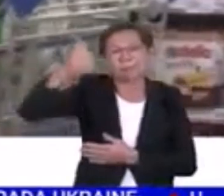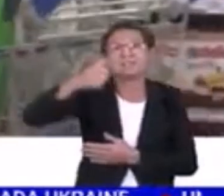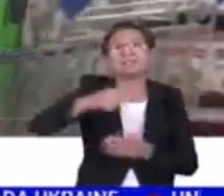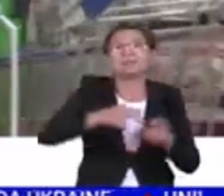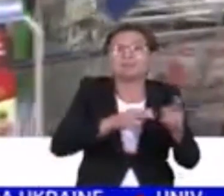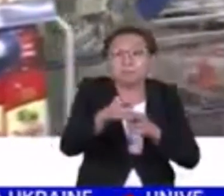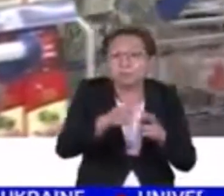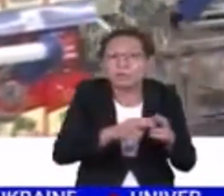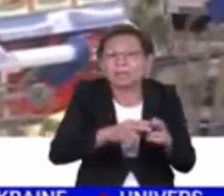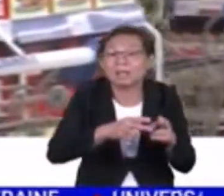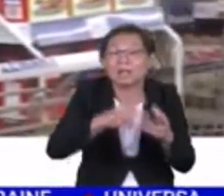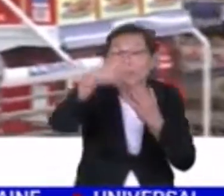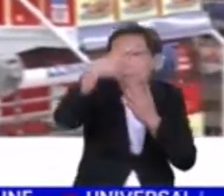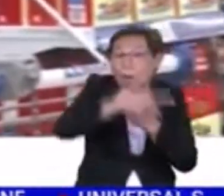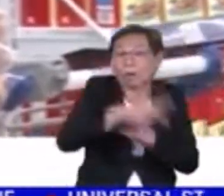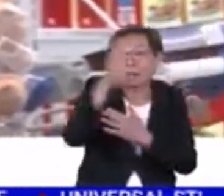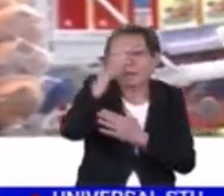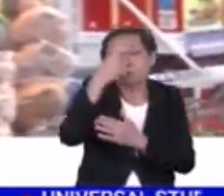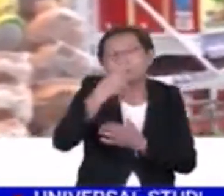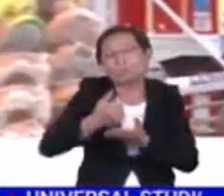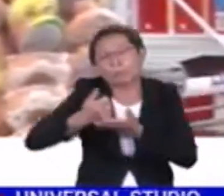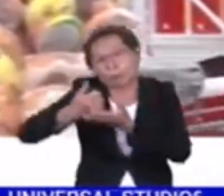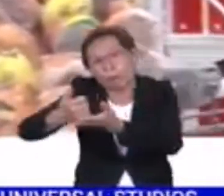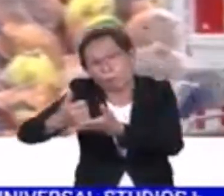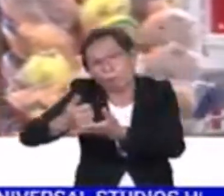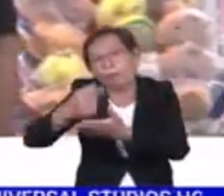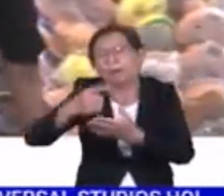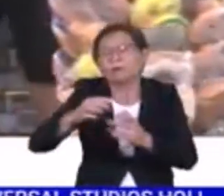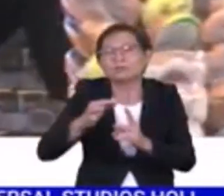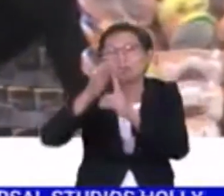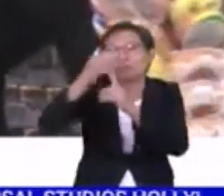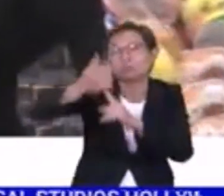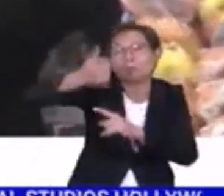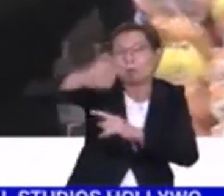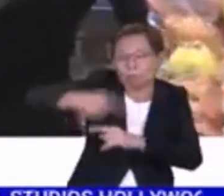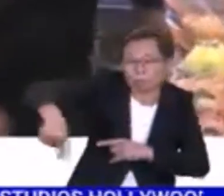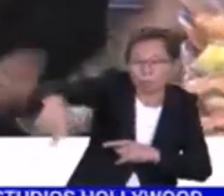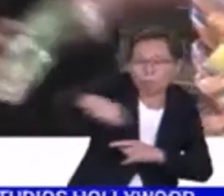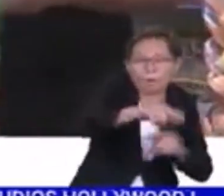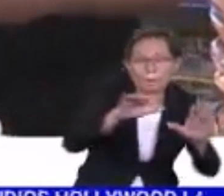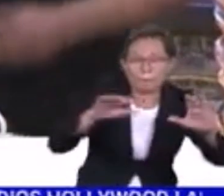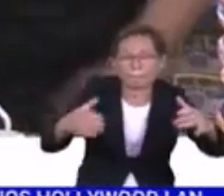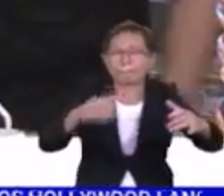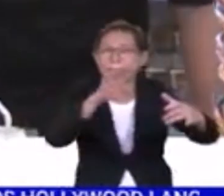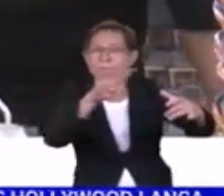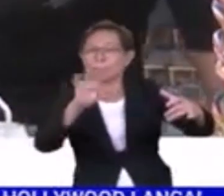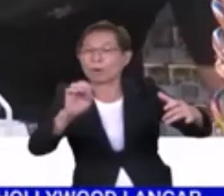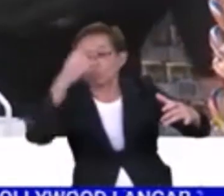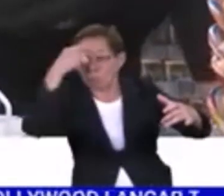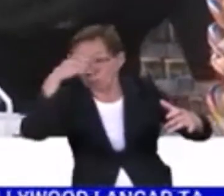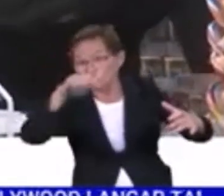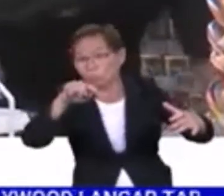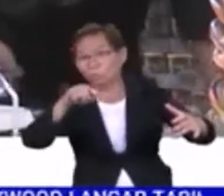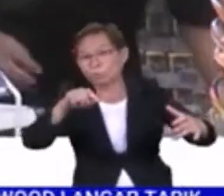kerajaan untuk membantu mereka, terutamanya dalam kalangan kumpulan B40, untuk mereka